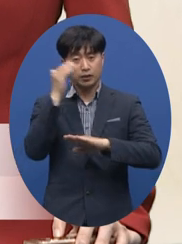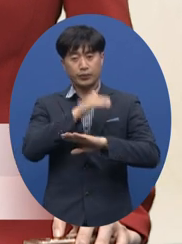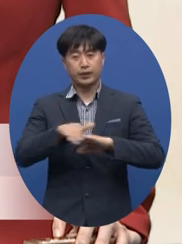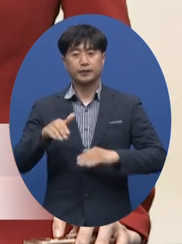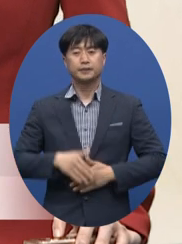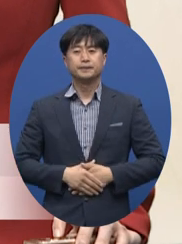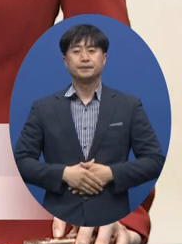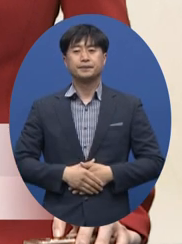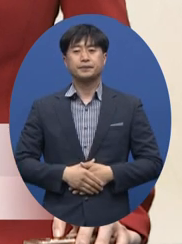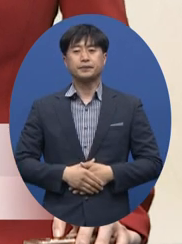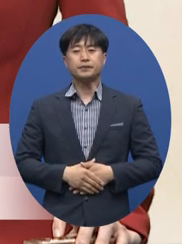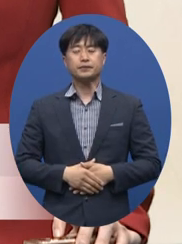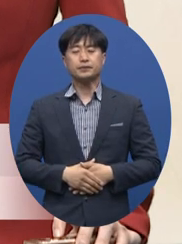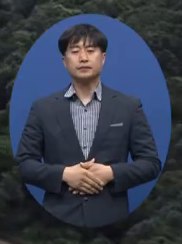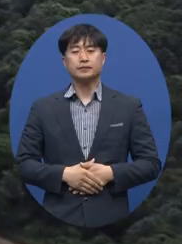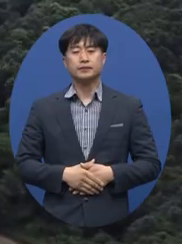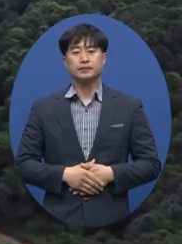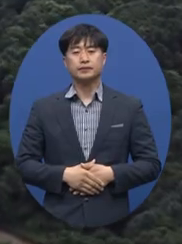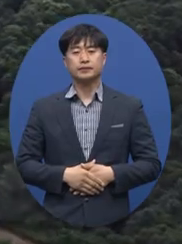최창순 기자의 보도입니다.